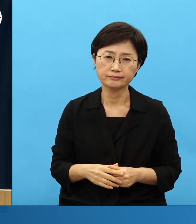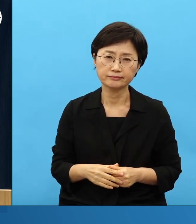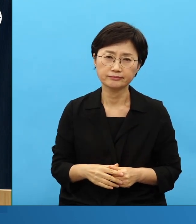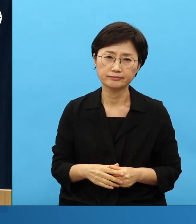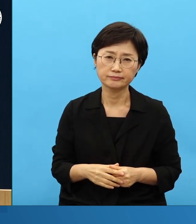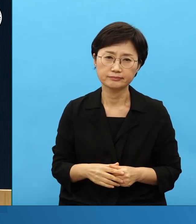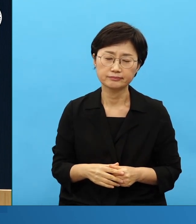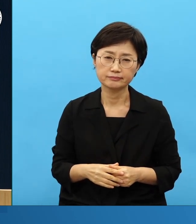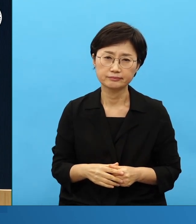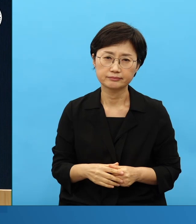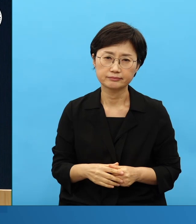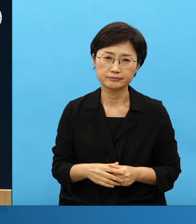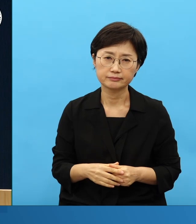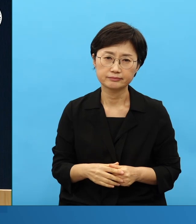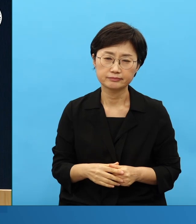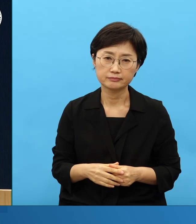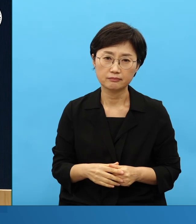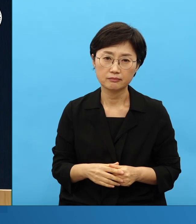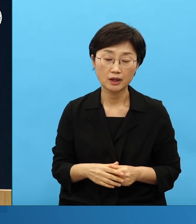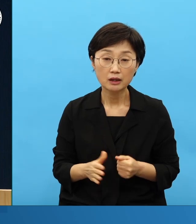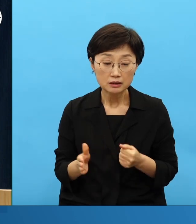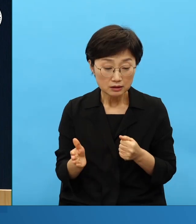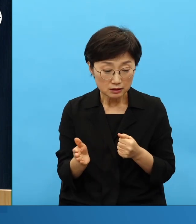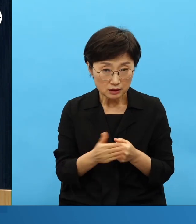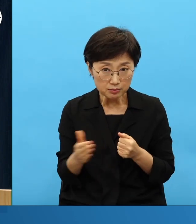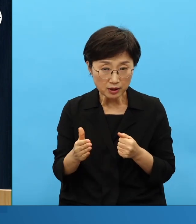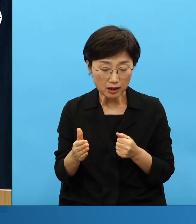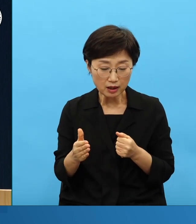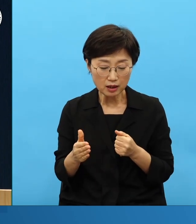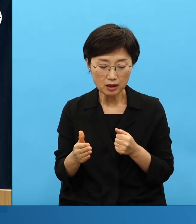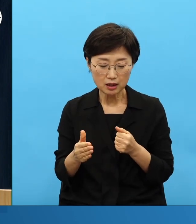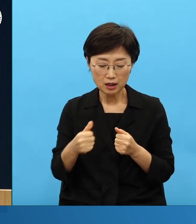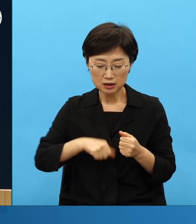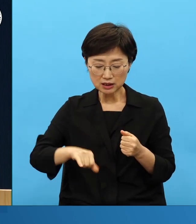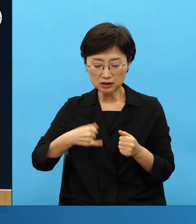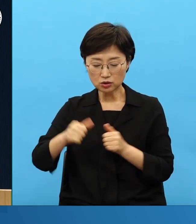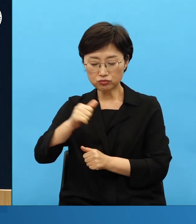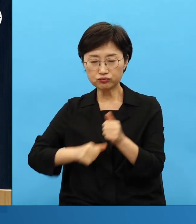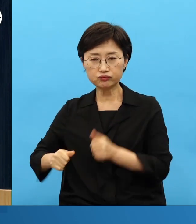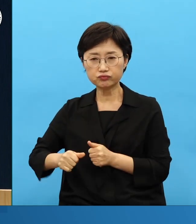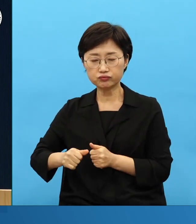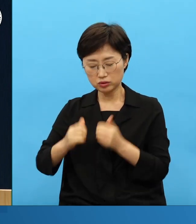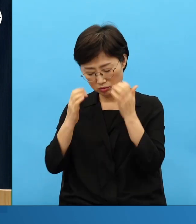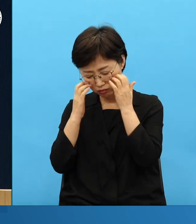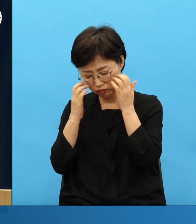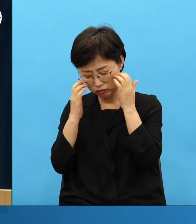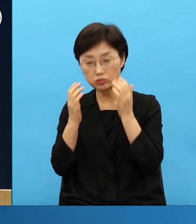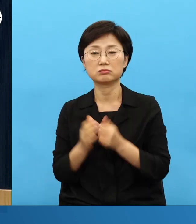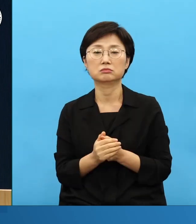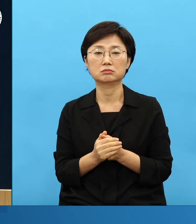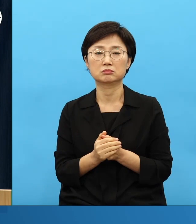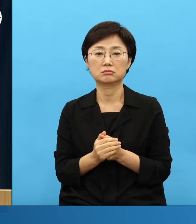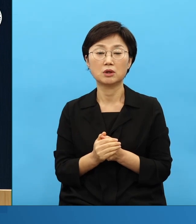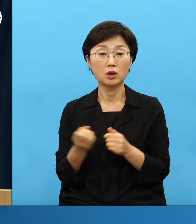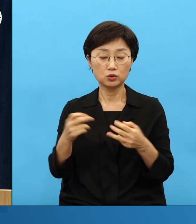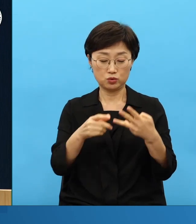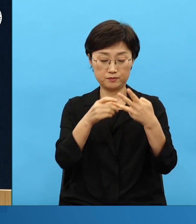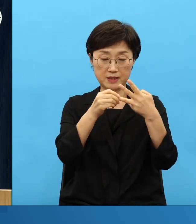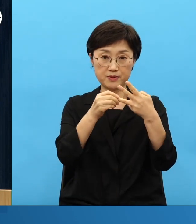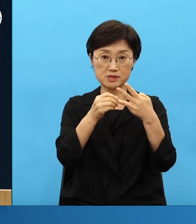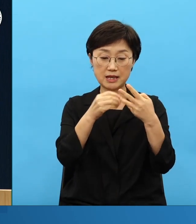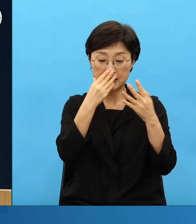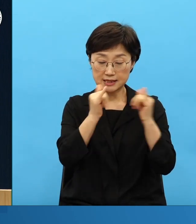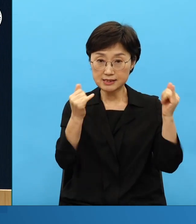nation. 그러니까 후대들이 재앙받을 수밖에 없어. 세 번째 착각이 뭡니까? And that's why their posterity had no choice but to face destruction. What was their